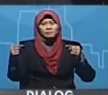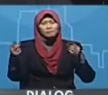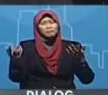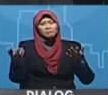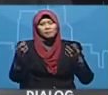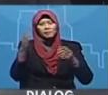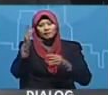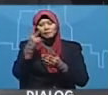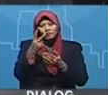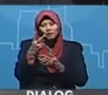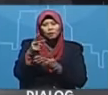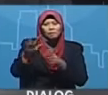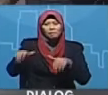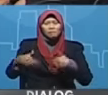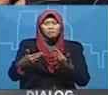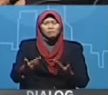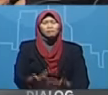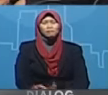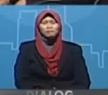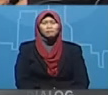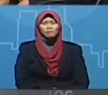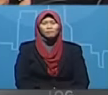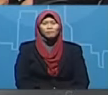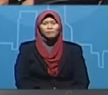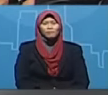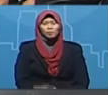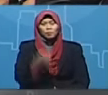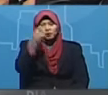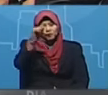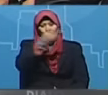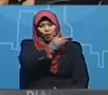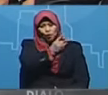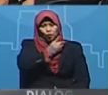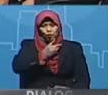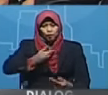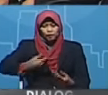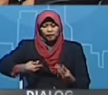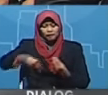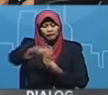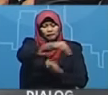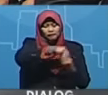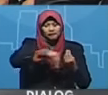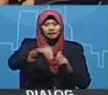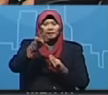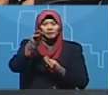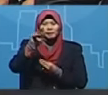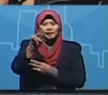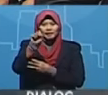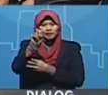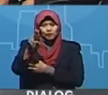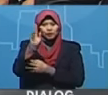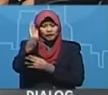Uh-huh. Kita tengok macam mana. Okey, kalau untuk ibadah untuk umrah, MKSU memainkan peranan. Jadi untuk paket-paket pelancongan lain hanya merujuk